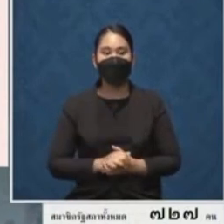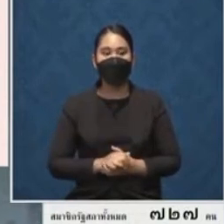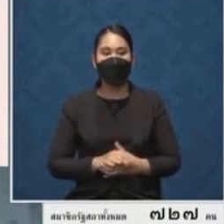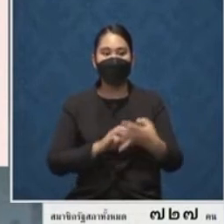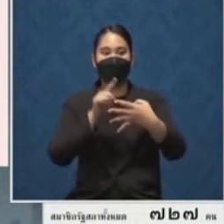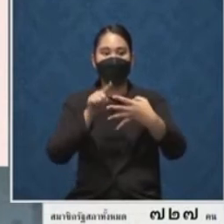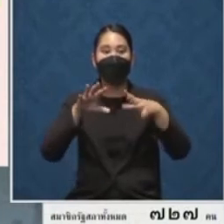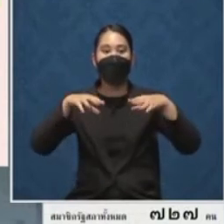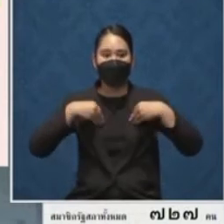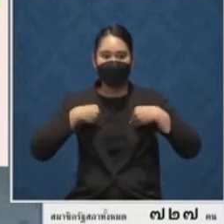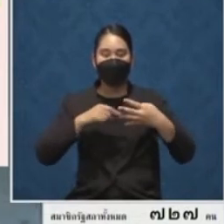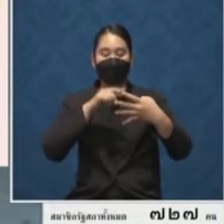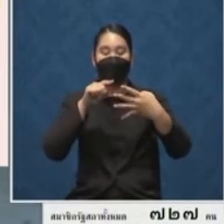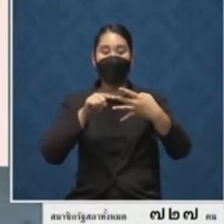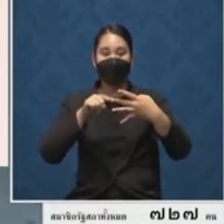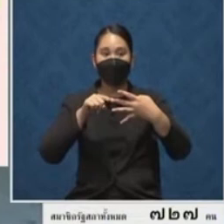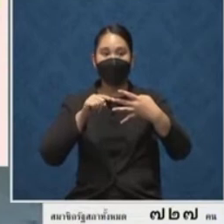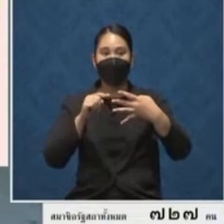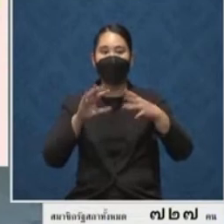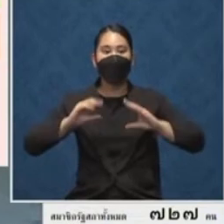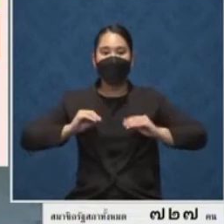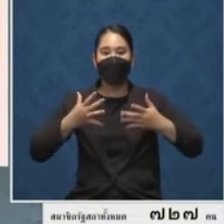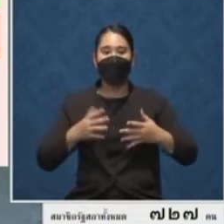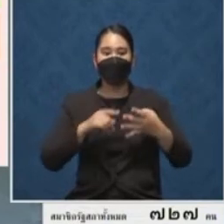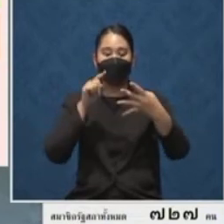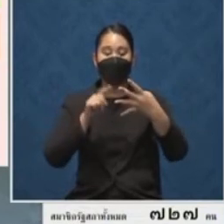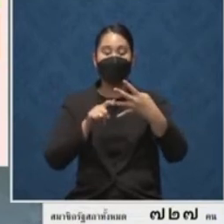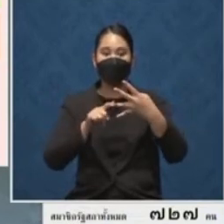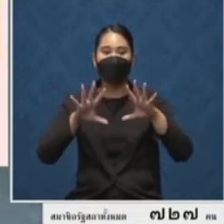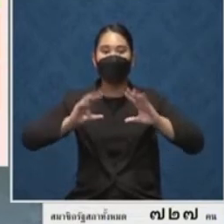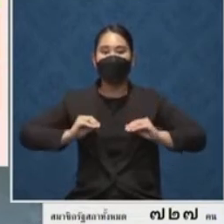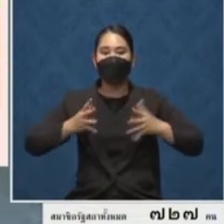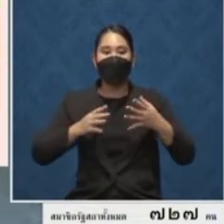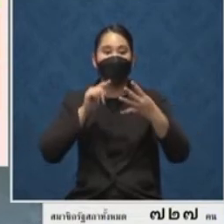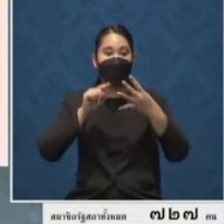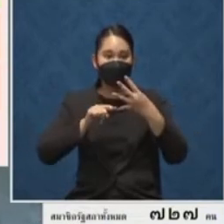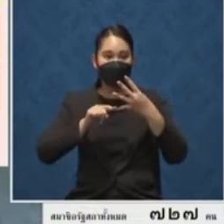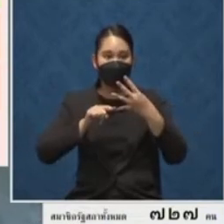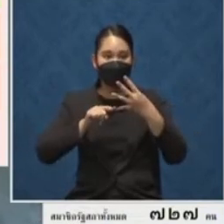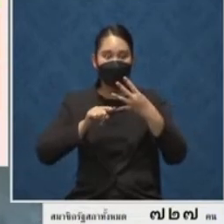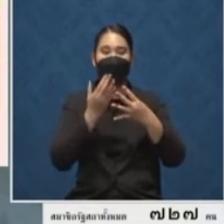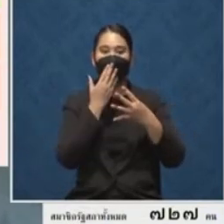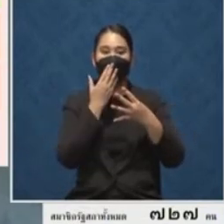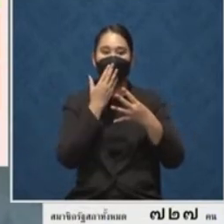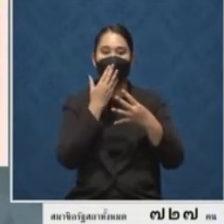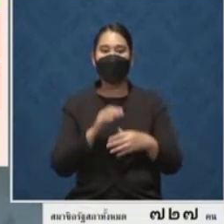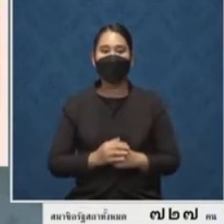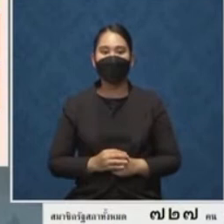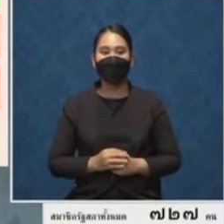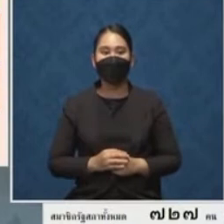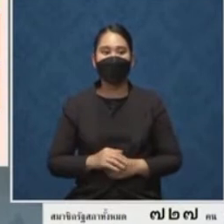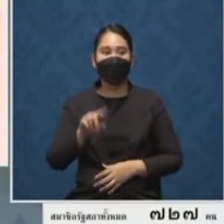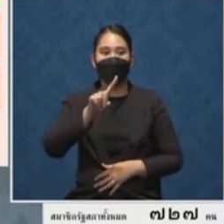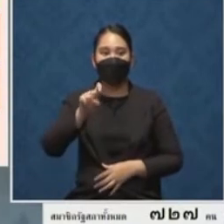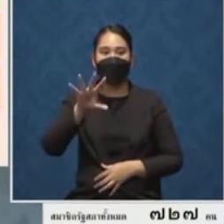การ2ไม่รับหลักการ3ไม่รับหลักการ4งดออกเสียงครับ 160นายณร